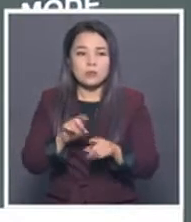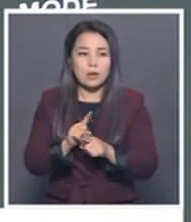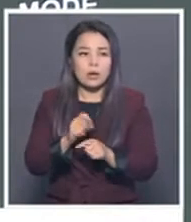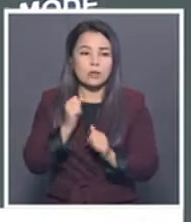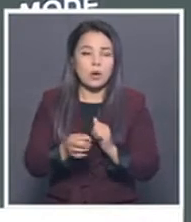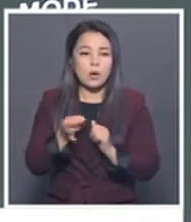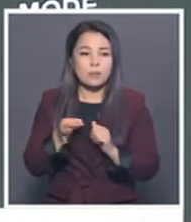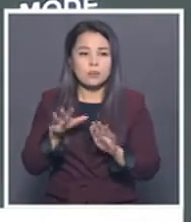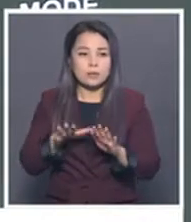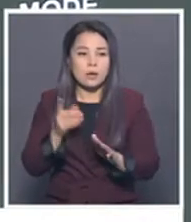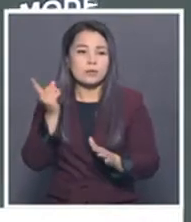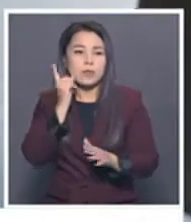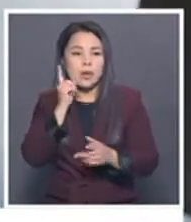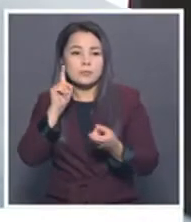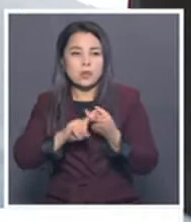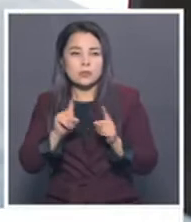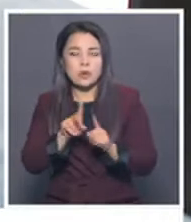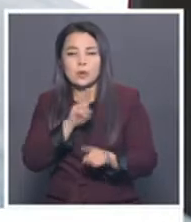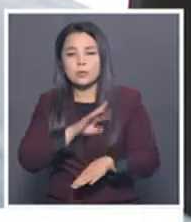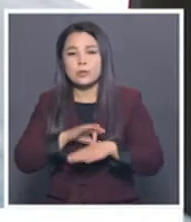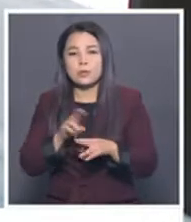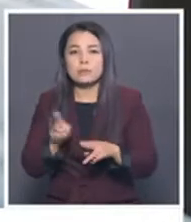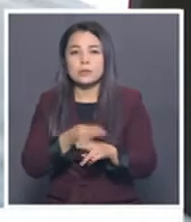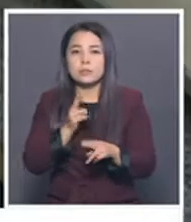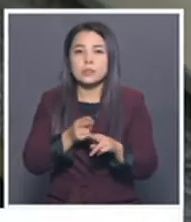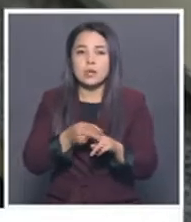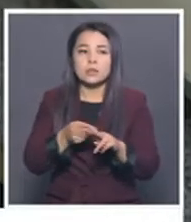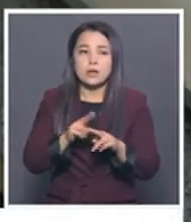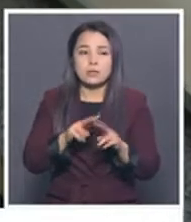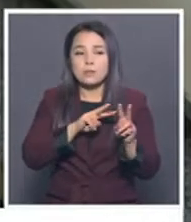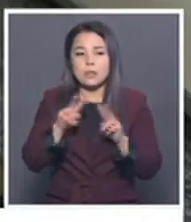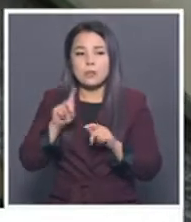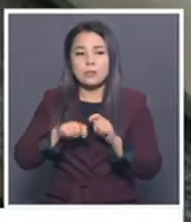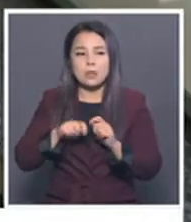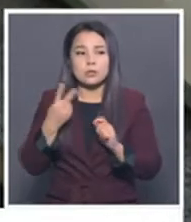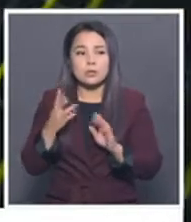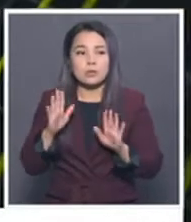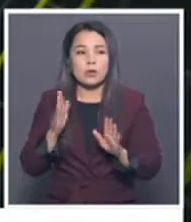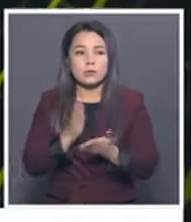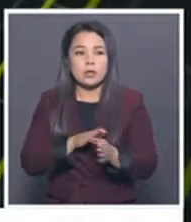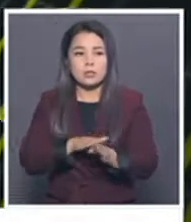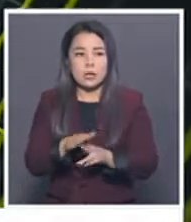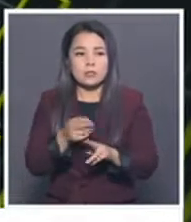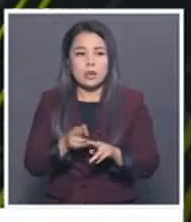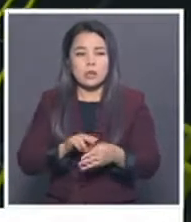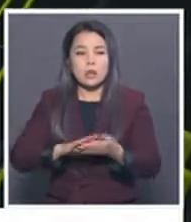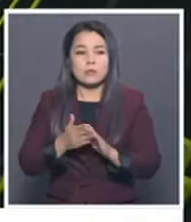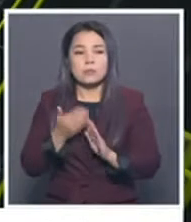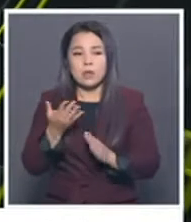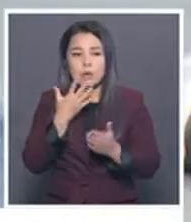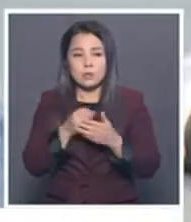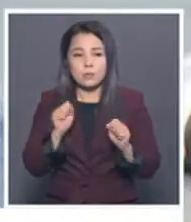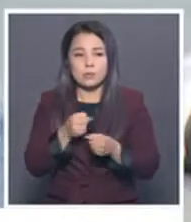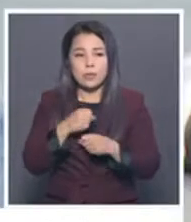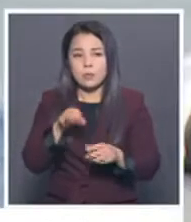болса, онда ұялы байланыс операторларының жұмысын кедергісіз бақылауға болады. Қазір оның екеуі ғана бар. Онымен тұтас елдегі ахуалды бақылау мүмкін